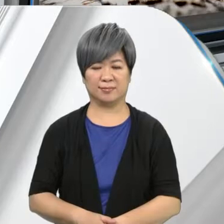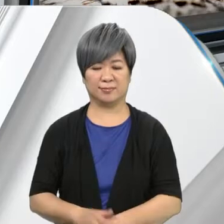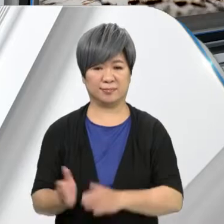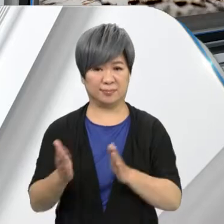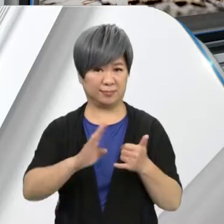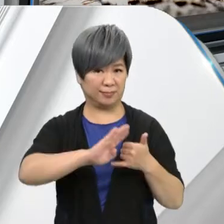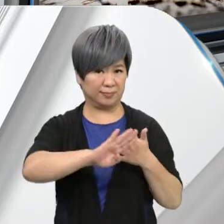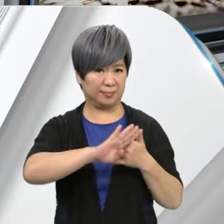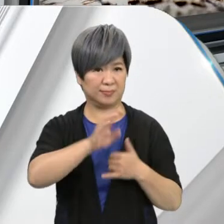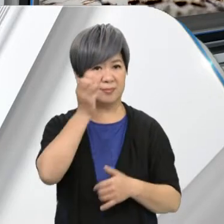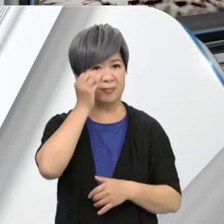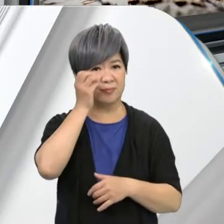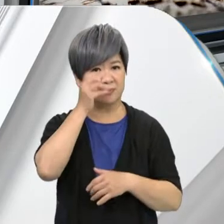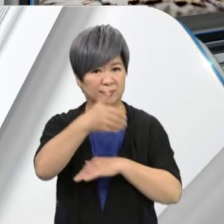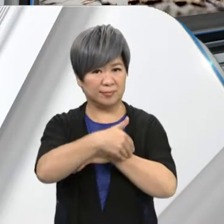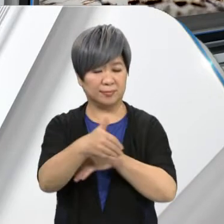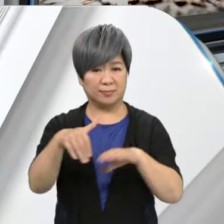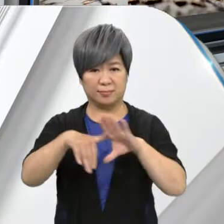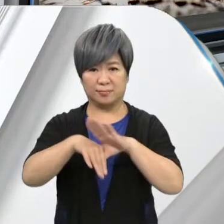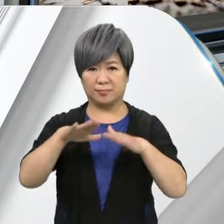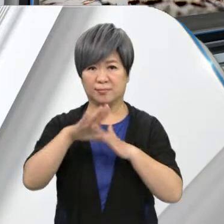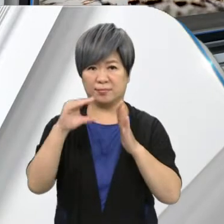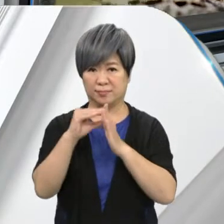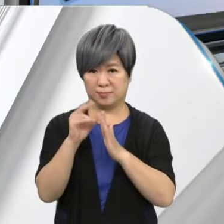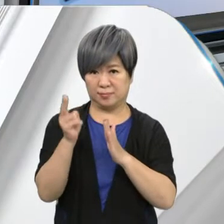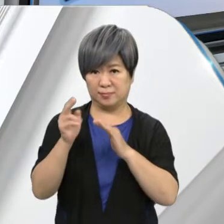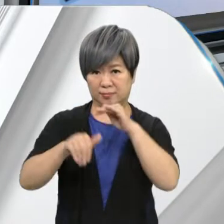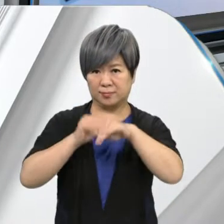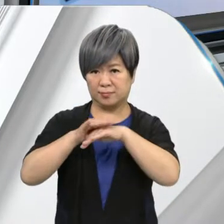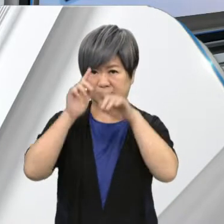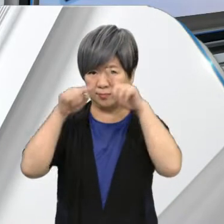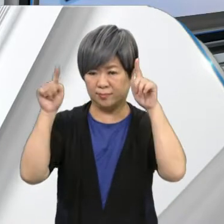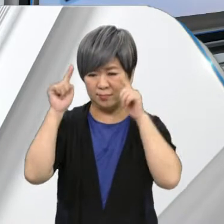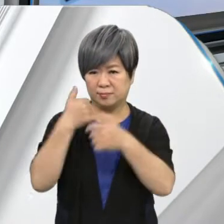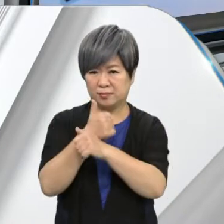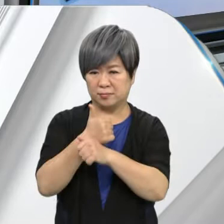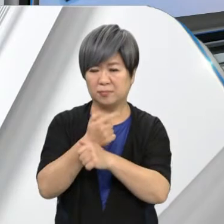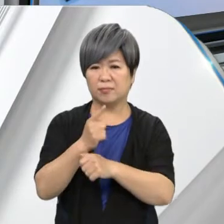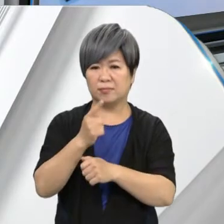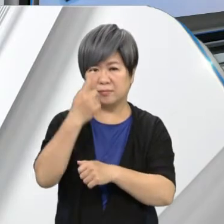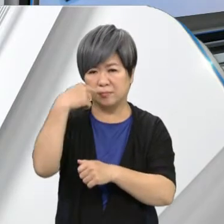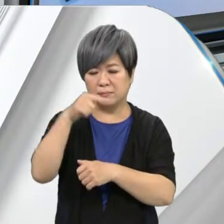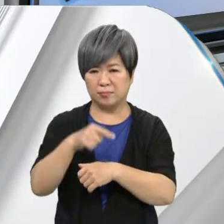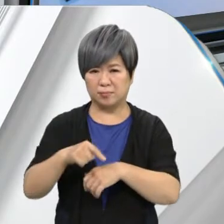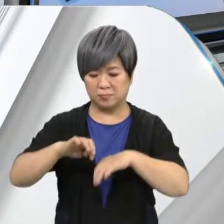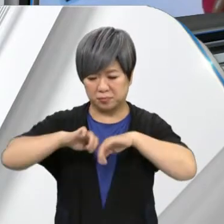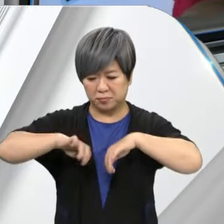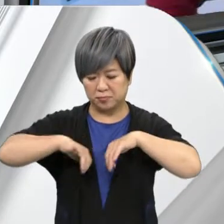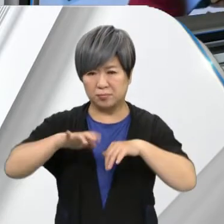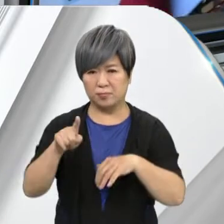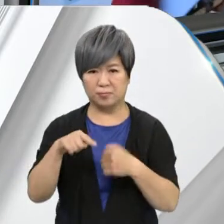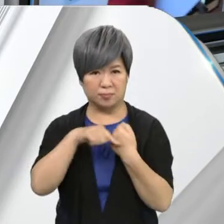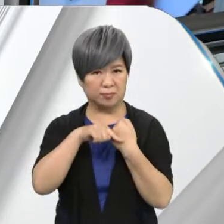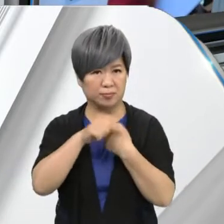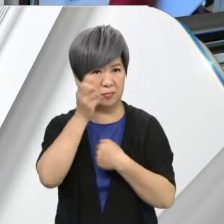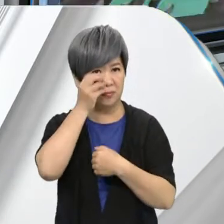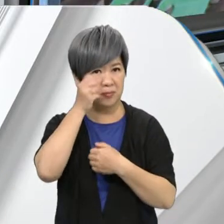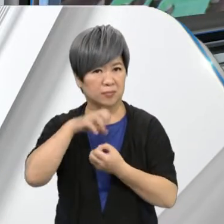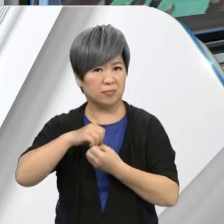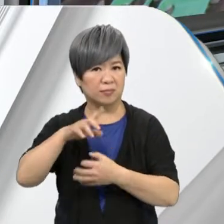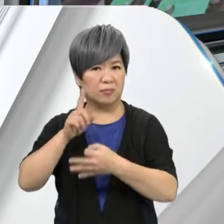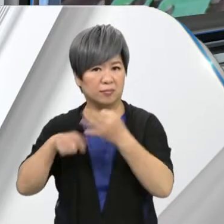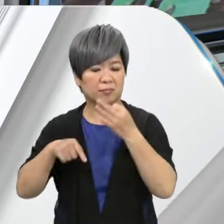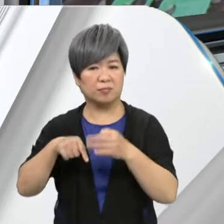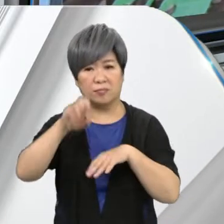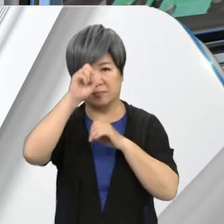今朝在了东台湾的看到发展站文化局委托新台的考古团队，研究主管对发展市受风